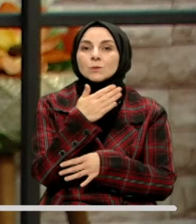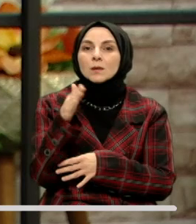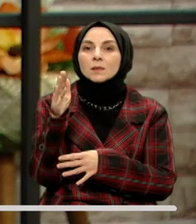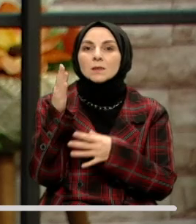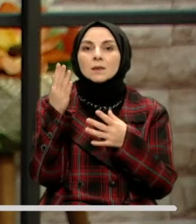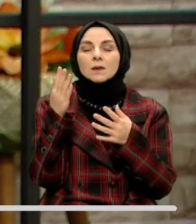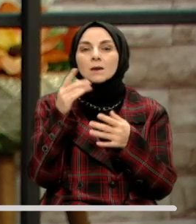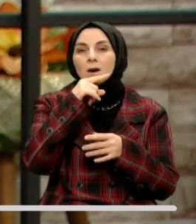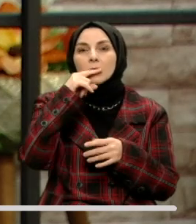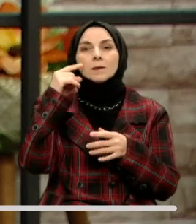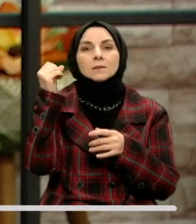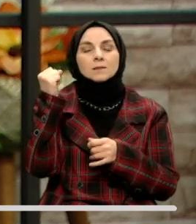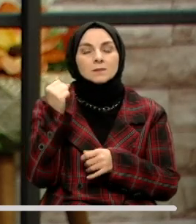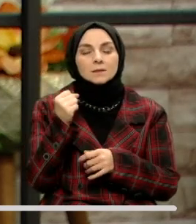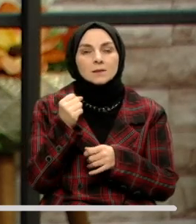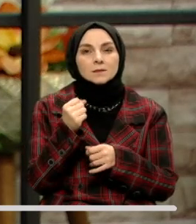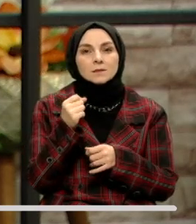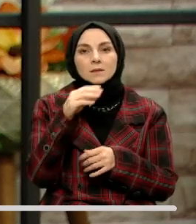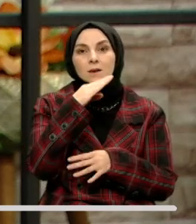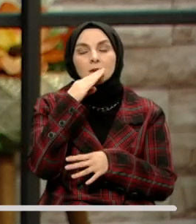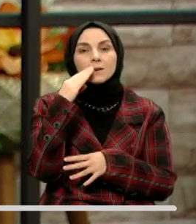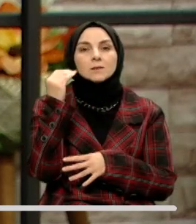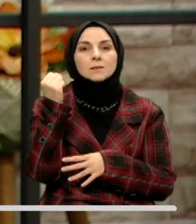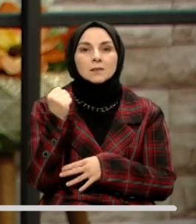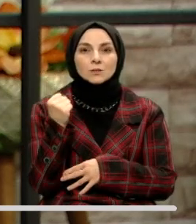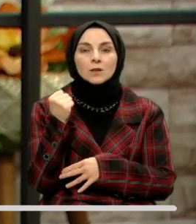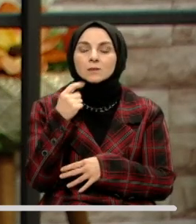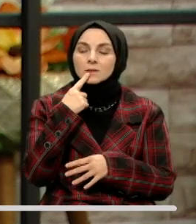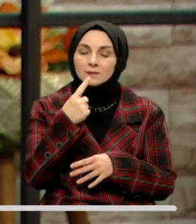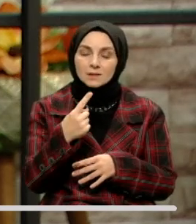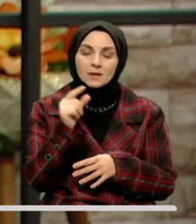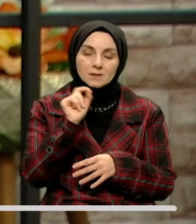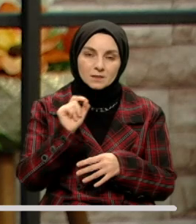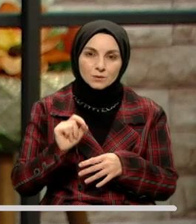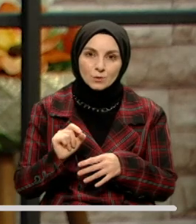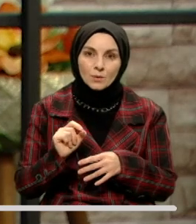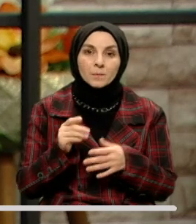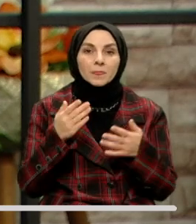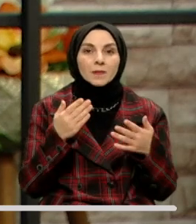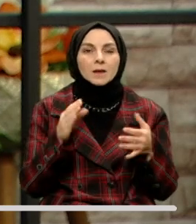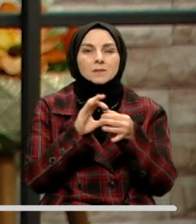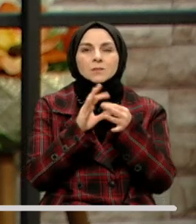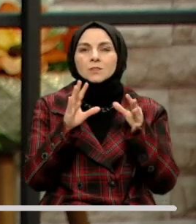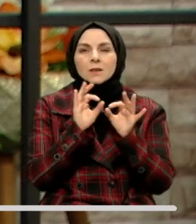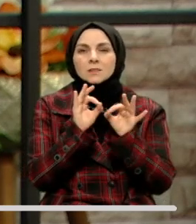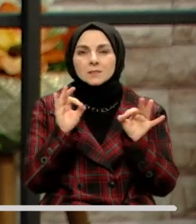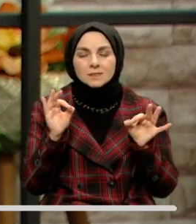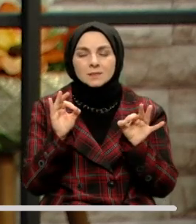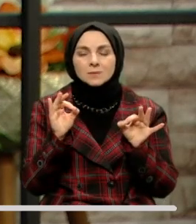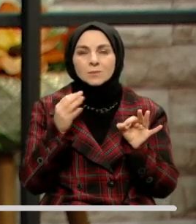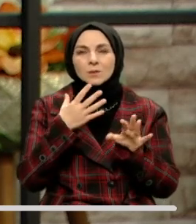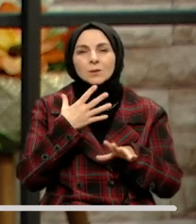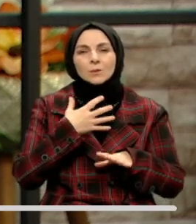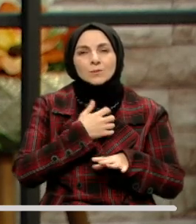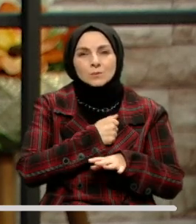Odaya girdim, boş bir oda, yalnızım, çaresizim, hüzünlüyüm. Acaba benden önce de bu duyguları yaşamış biri var mıdır